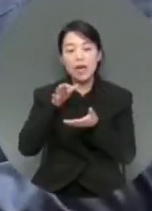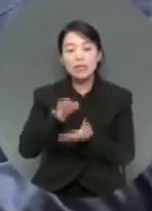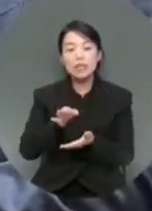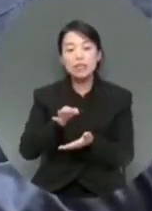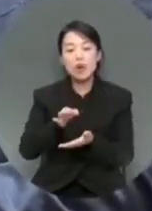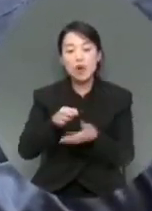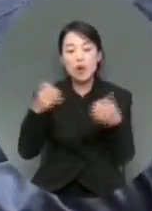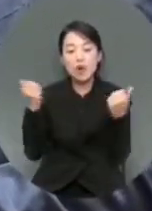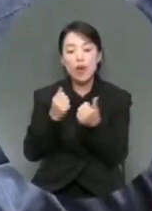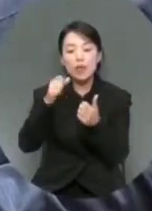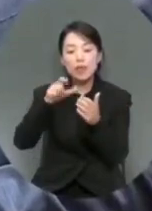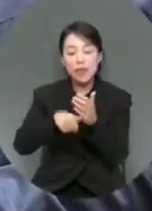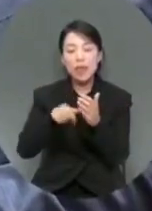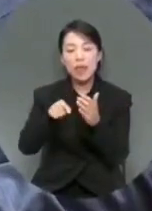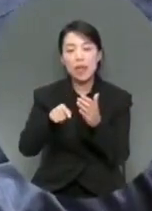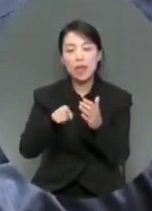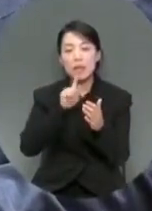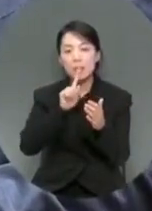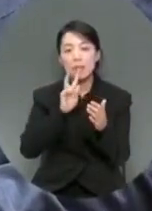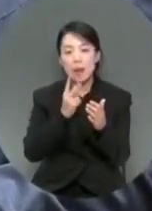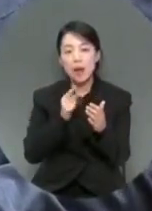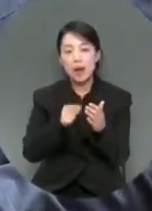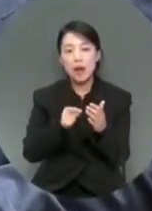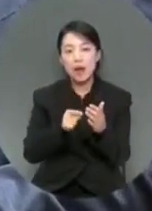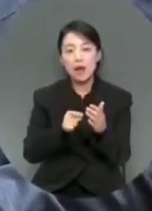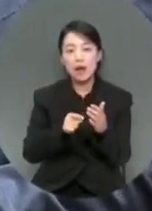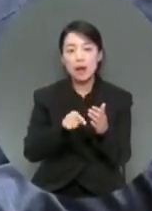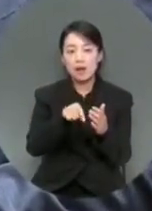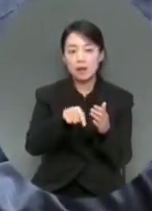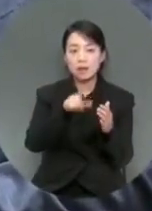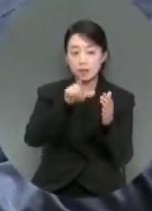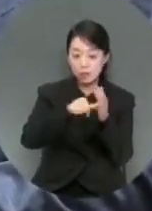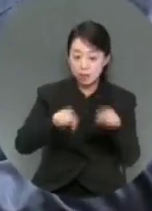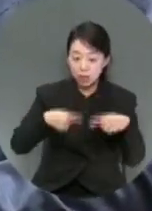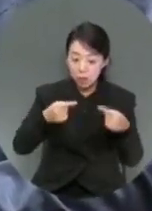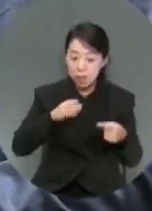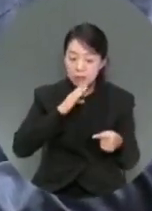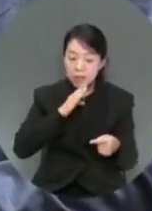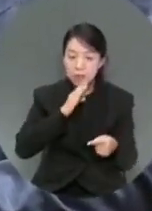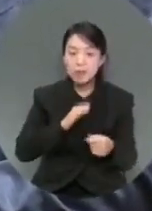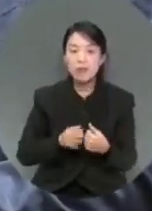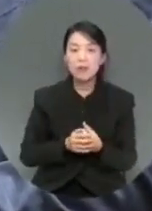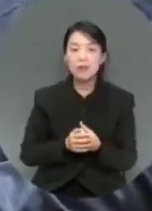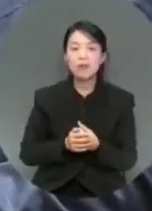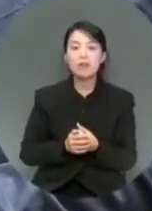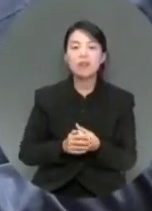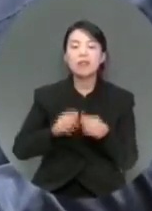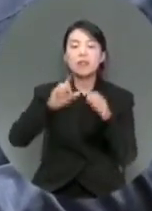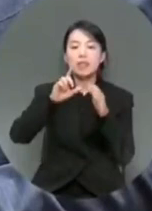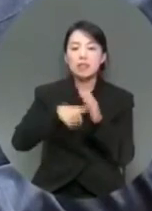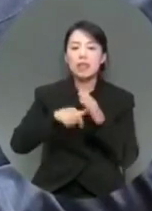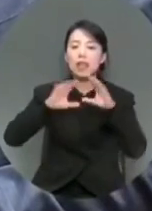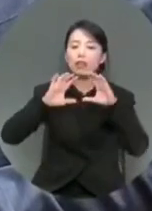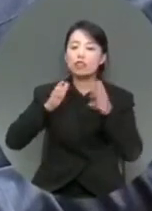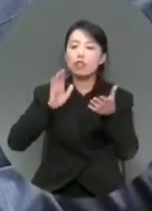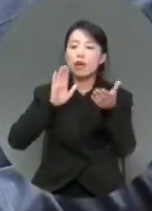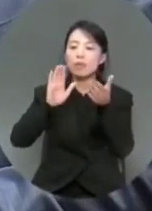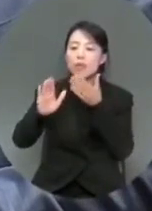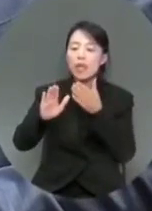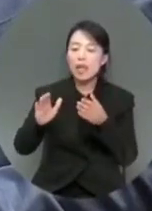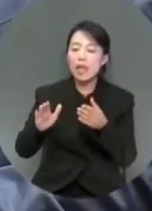나왔는데 국가 재정 전략에는 당연히 부총리께서 참석하셨습니다. 예, 그러나 그때 국가 미래 성장